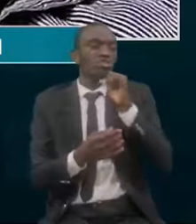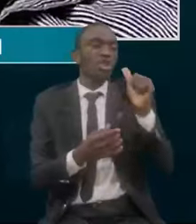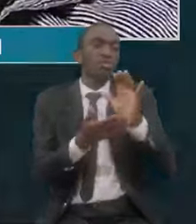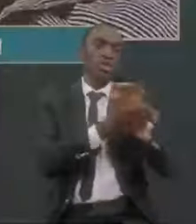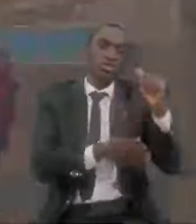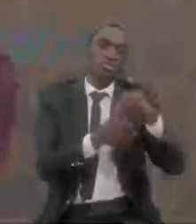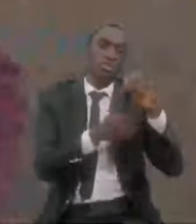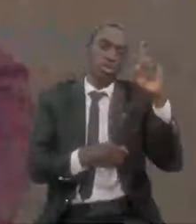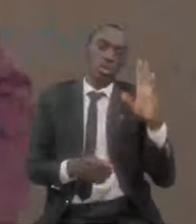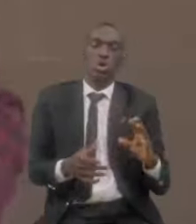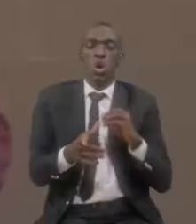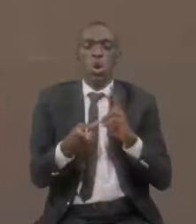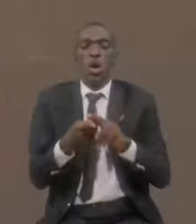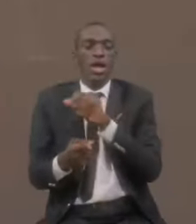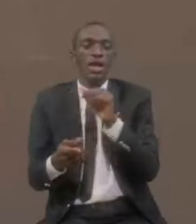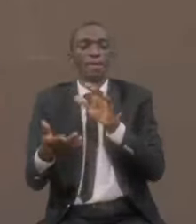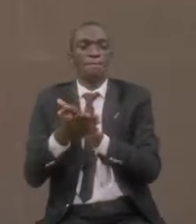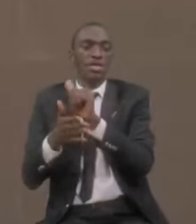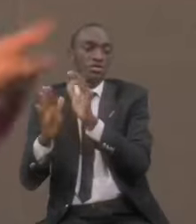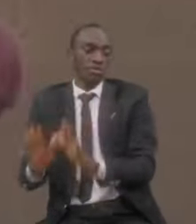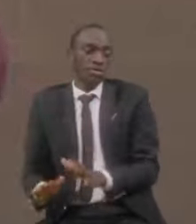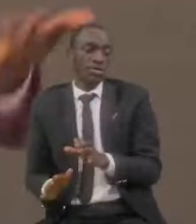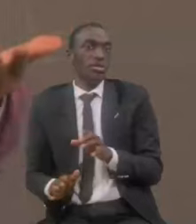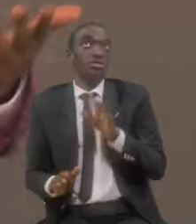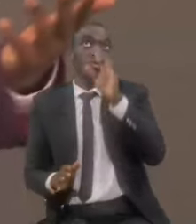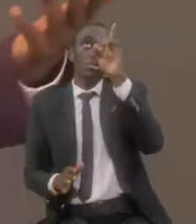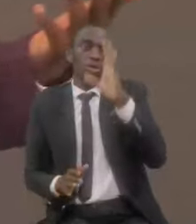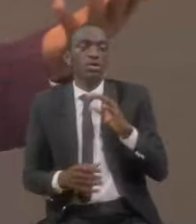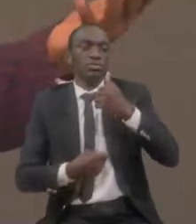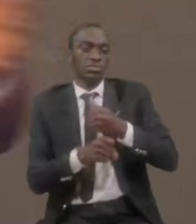dites-moi? Par Dieu. Alors, j'ai dit,